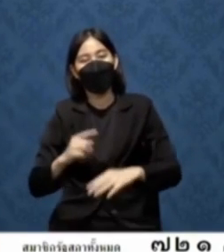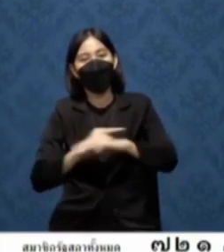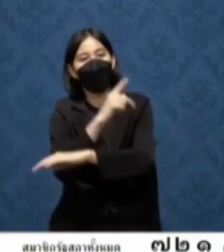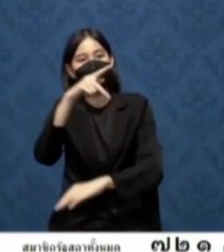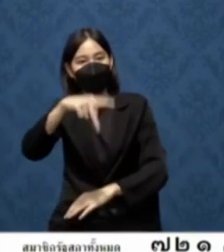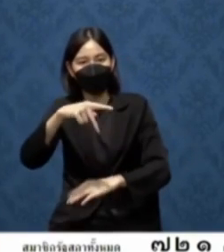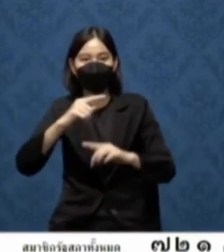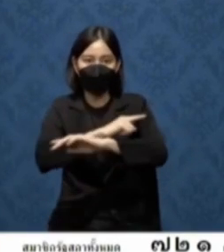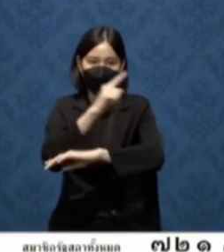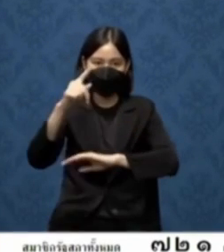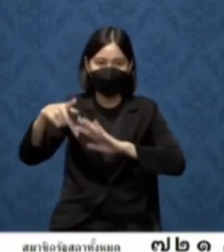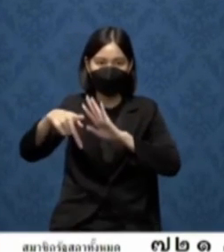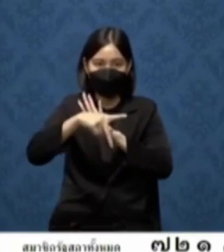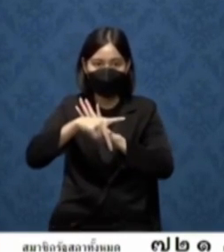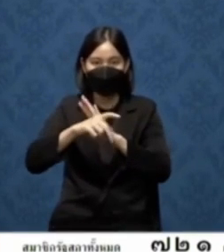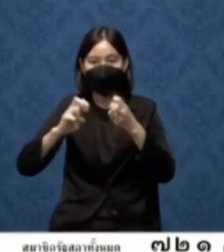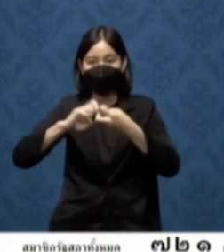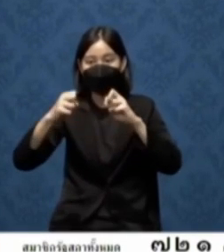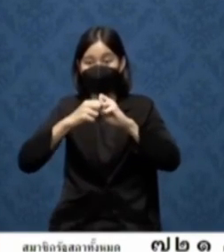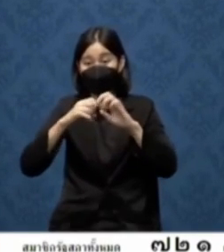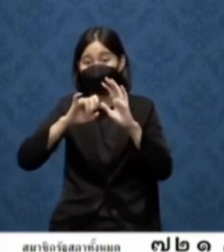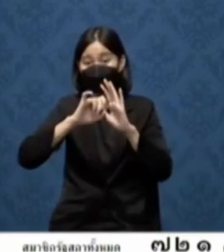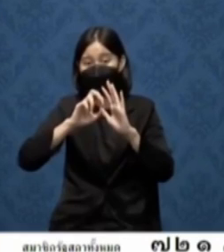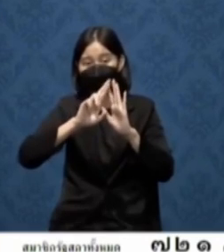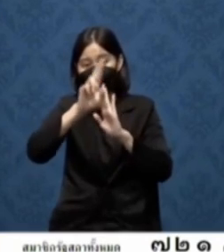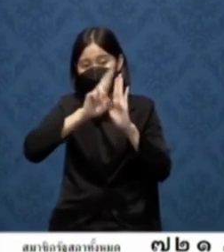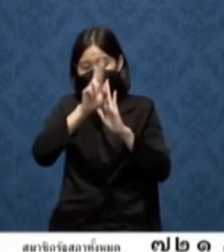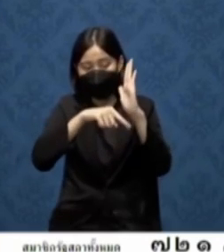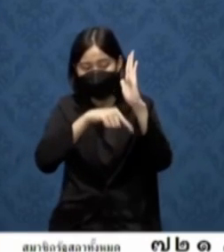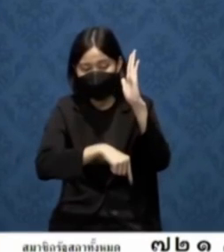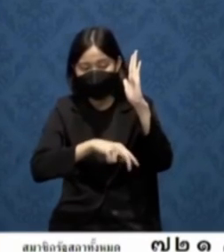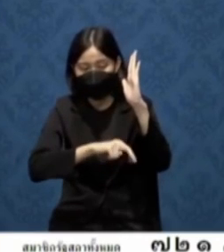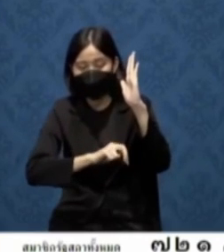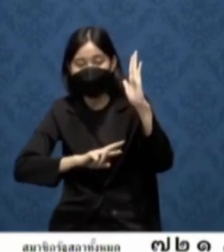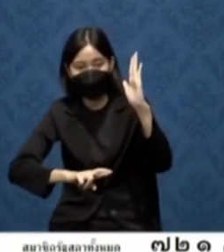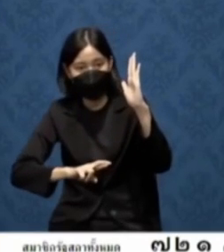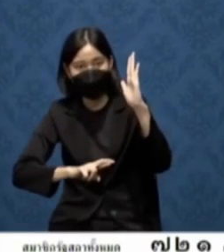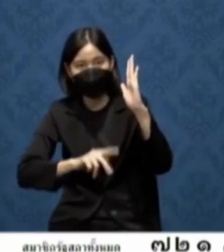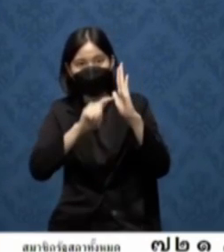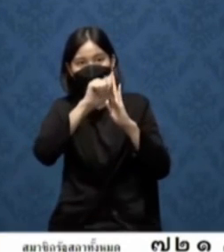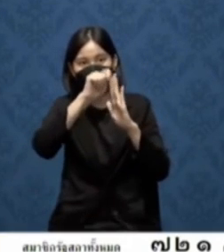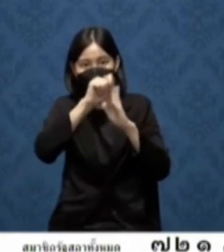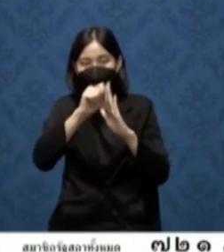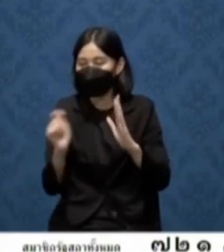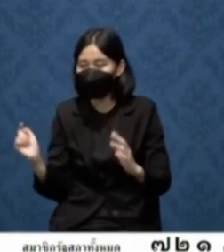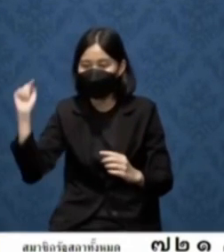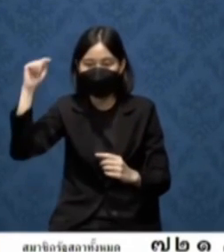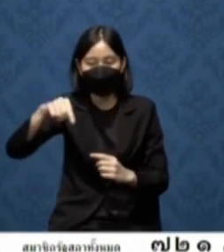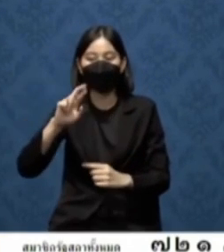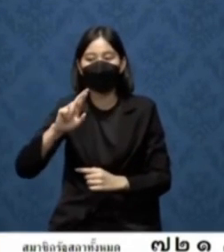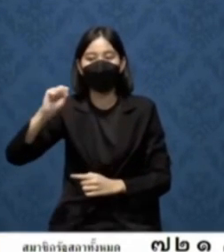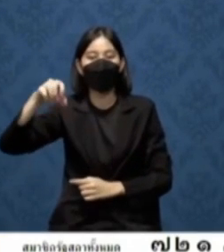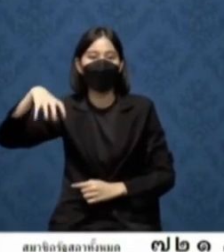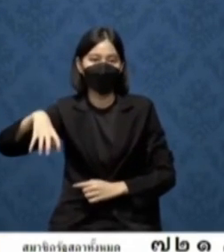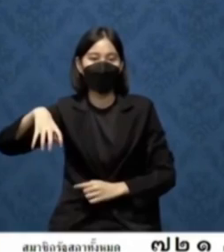และวันพฤหัสปัญหาจากเชียงรายถึงนราธิวาสปัญหาจากตากถึงอุบลราชธานีล้วนวิ่งเข้ามาที่นี่ที่สภาแห่งนี้ผ่าน